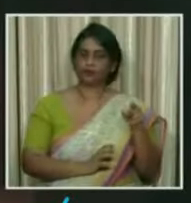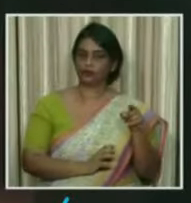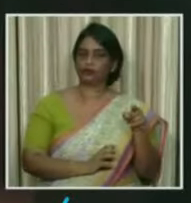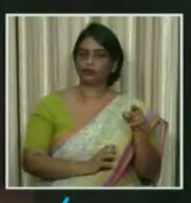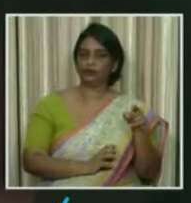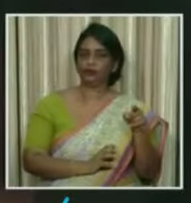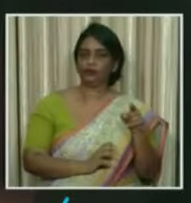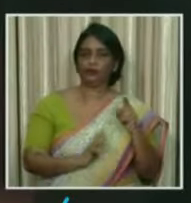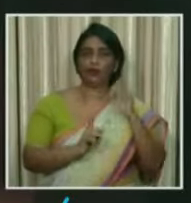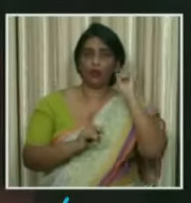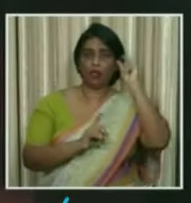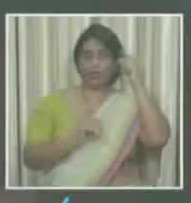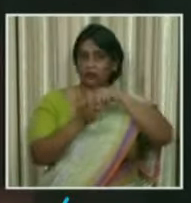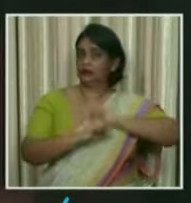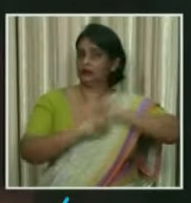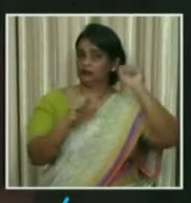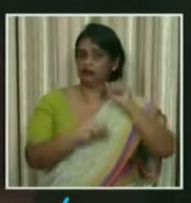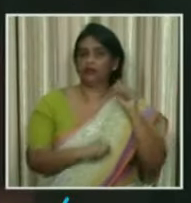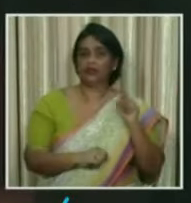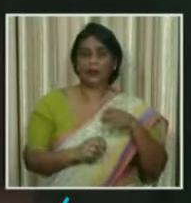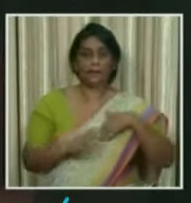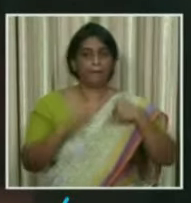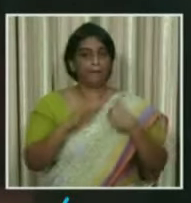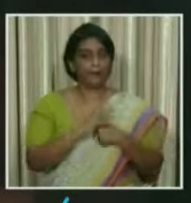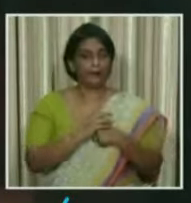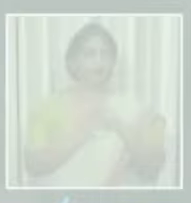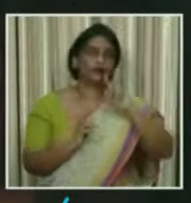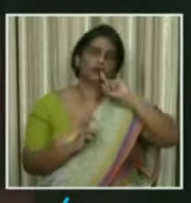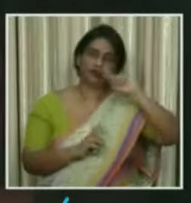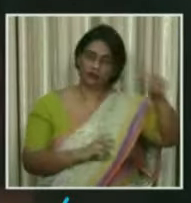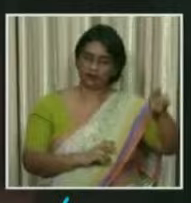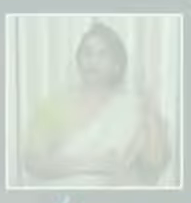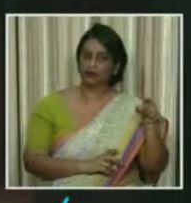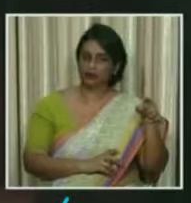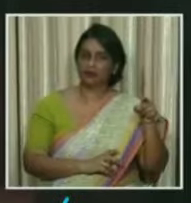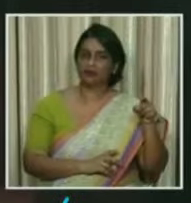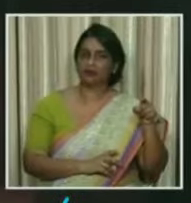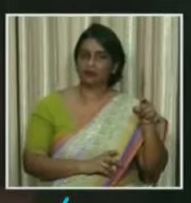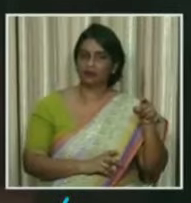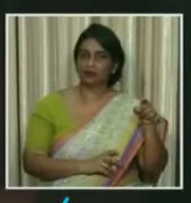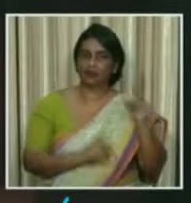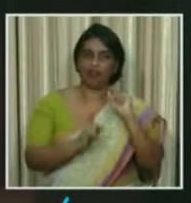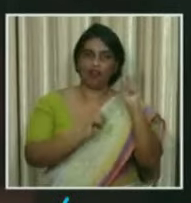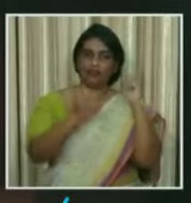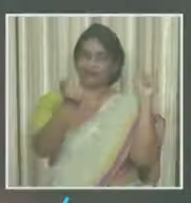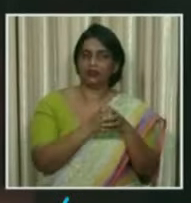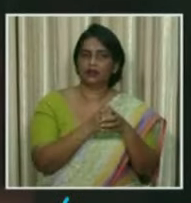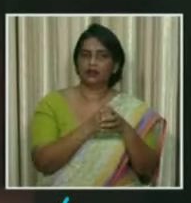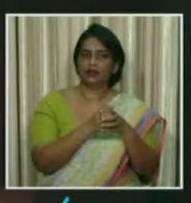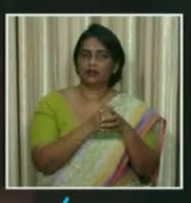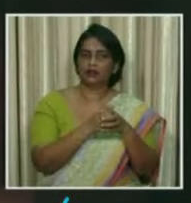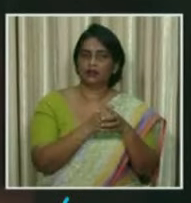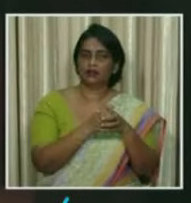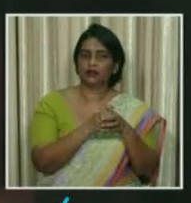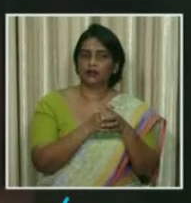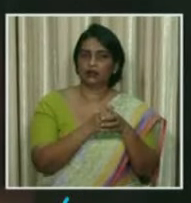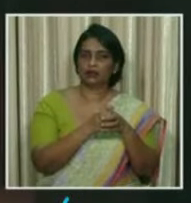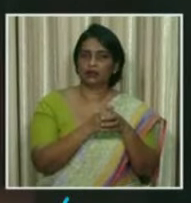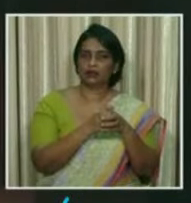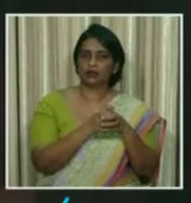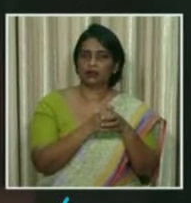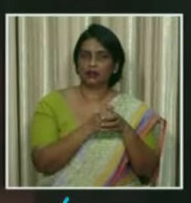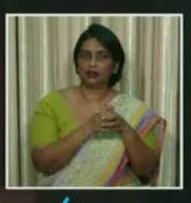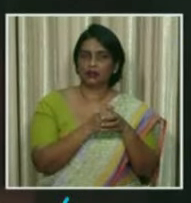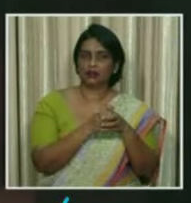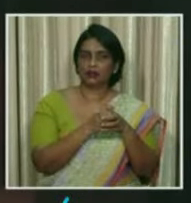දැන් අර පොල්දුව හන්දියේ උද්ඝෝෂණය කරන විදුහල්පතිවරුන්ට පණිවිඩයක් යවලා ඒගොල්ලොන්ව ඔබතුමාගේ කාර්යාලයට ගෙන්නගෙන දෙන්නත් එක්ක යන්න.